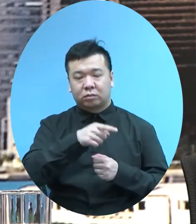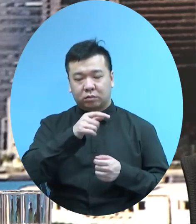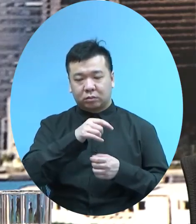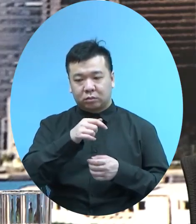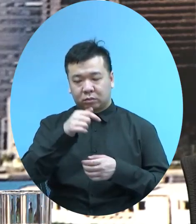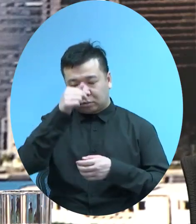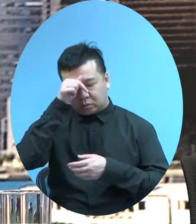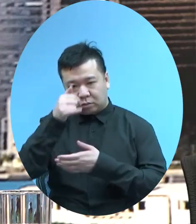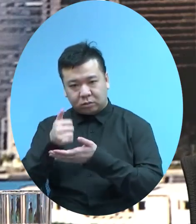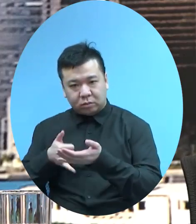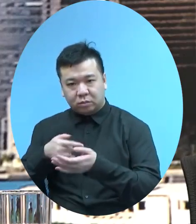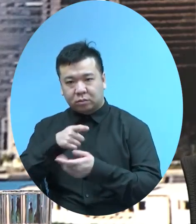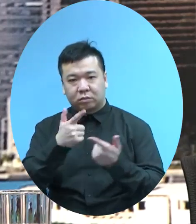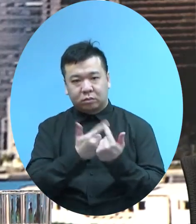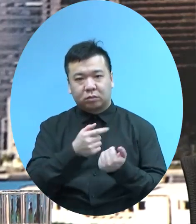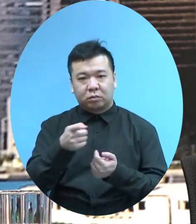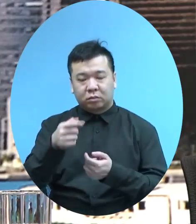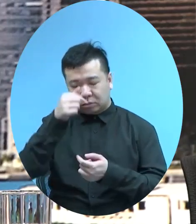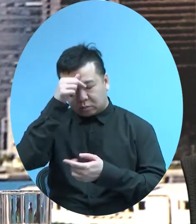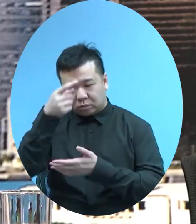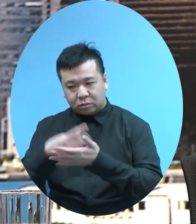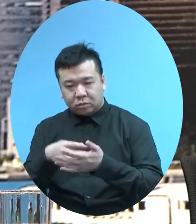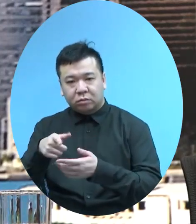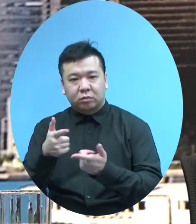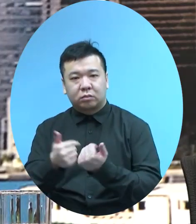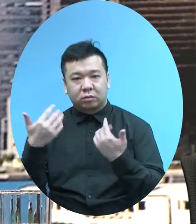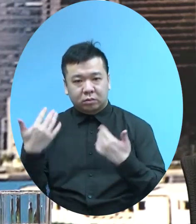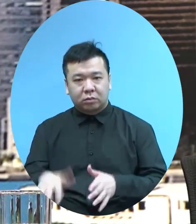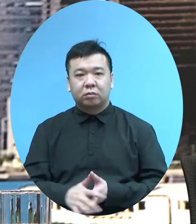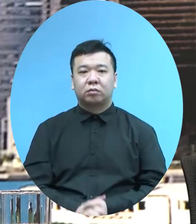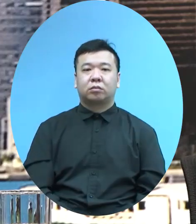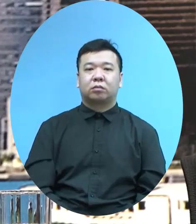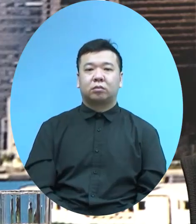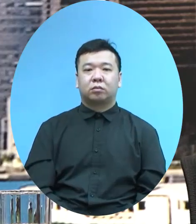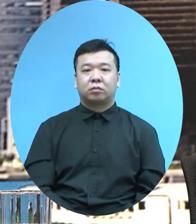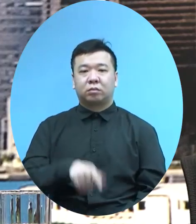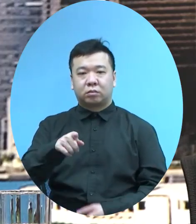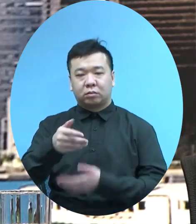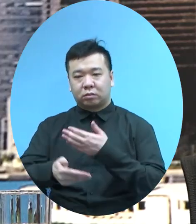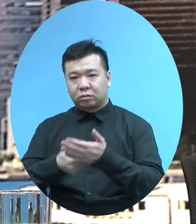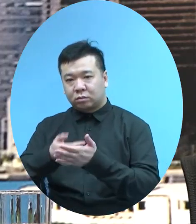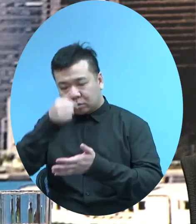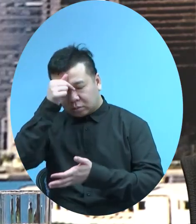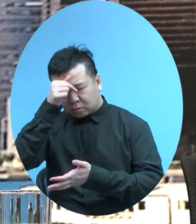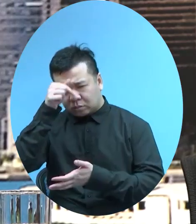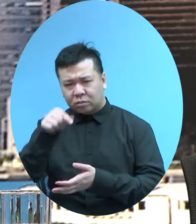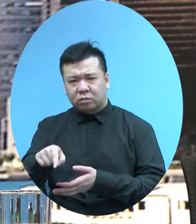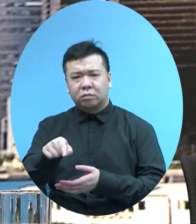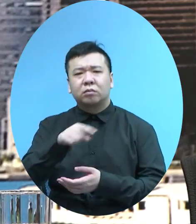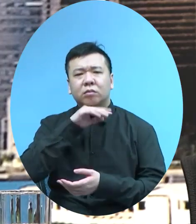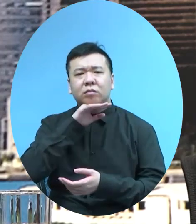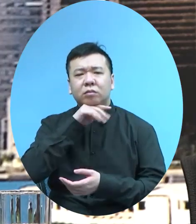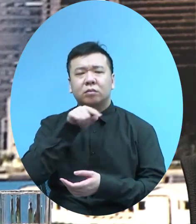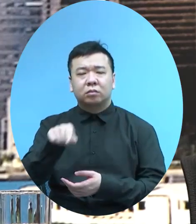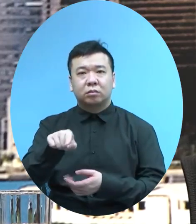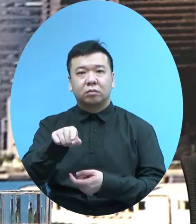院的時候其實是符合了我們出院的條件啦。另外呢、就是即他覆診的時候，其實他如果